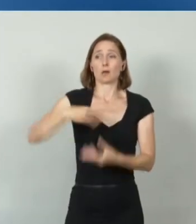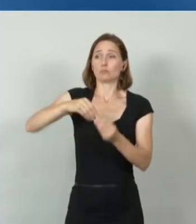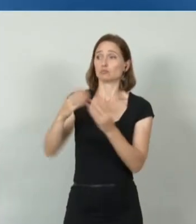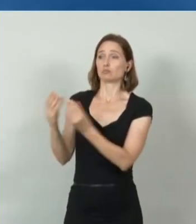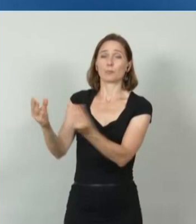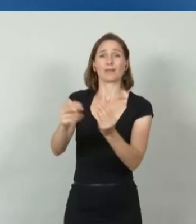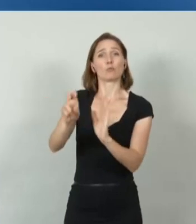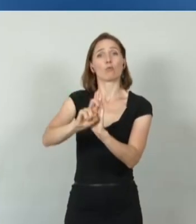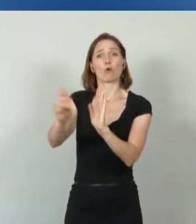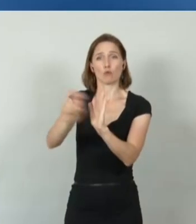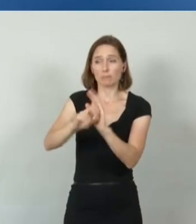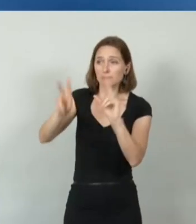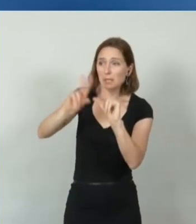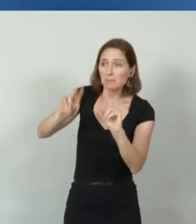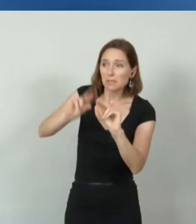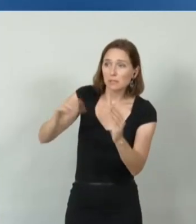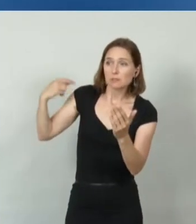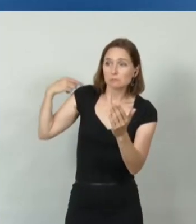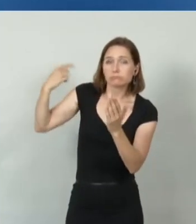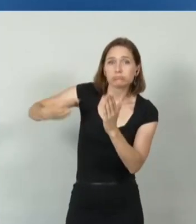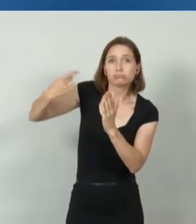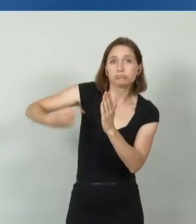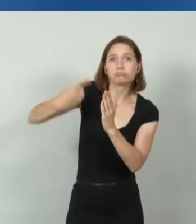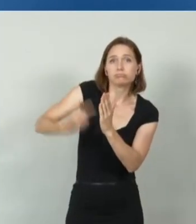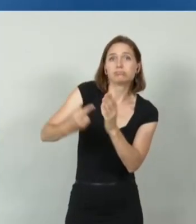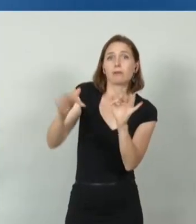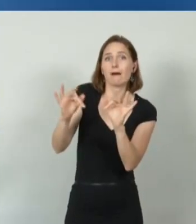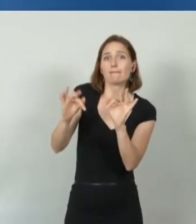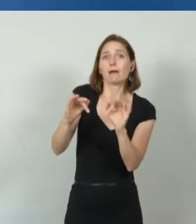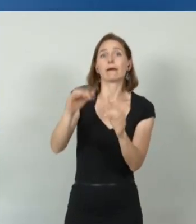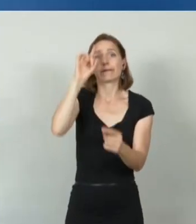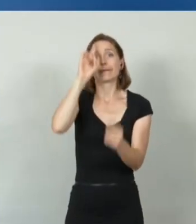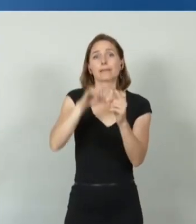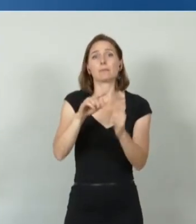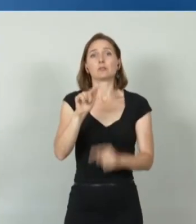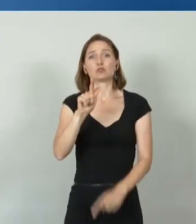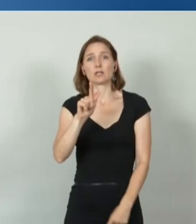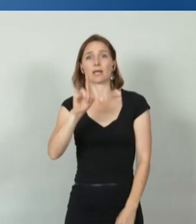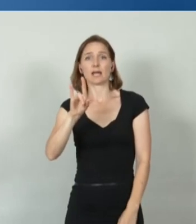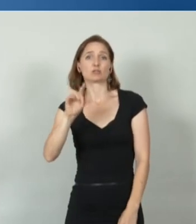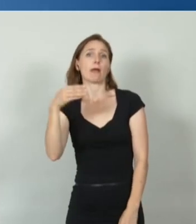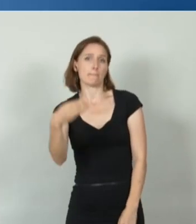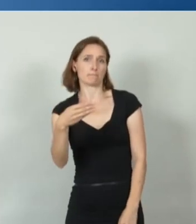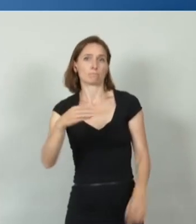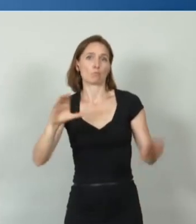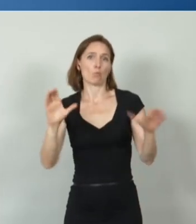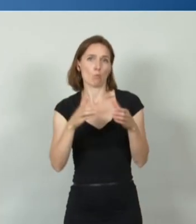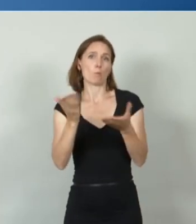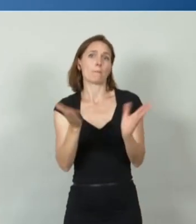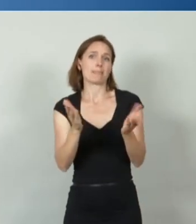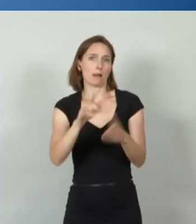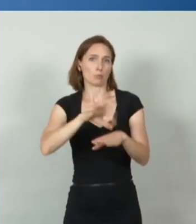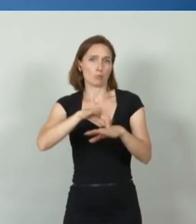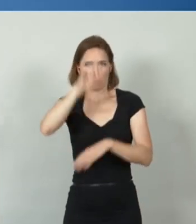évolutions concernant les différentes affaires relatives à l'UMG GHM elle prend la forme d'une note de synthèse